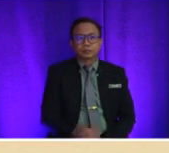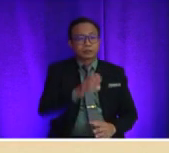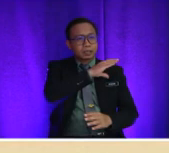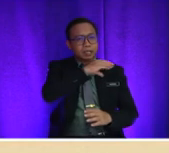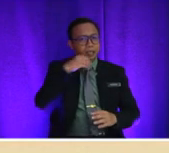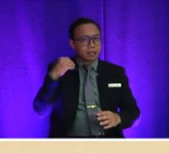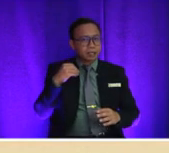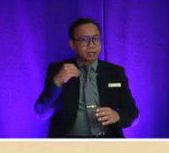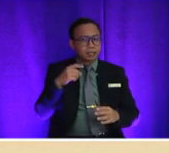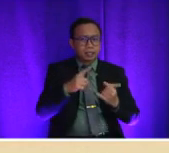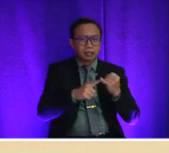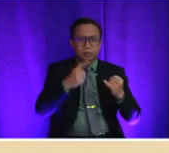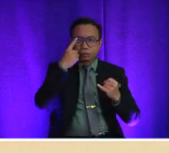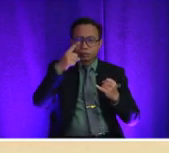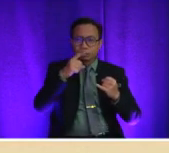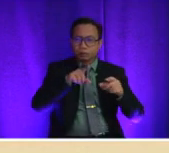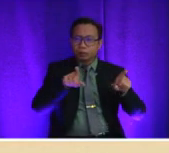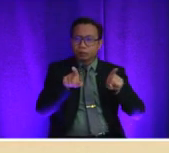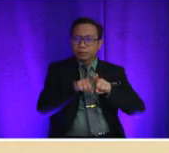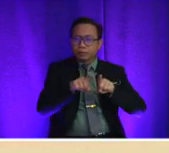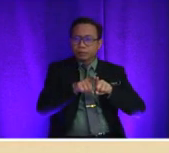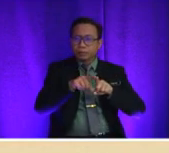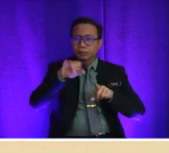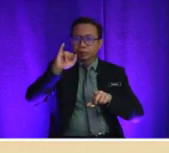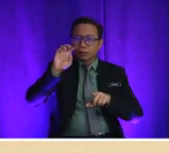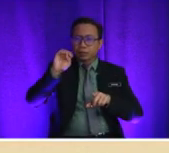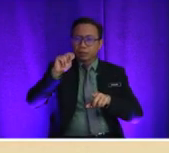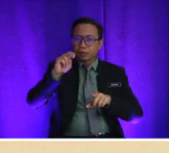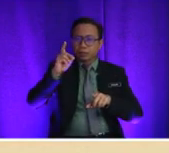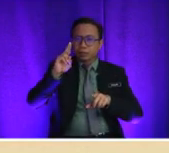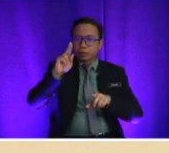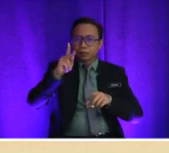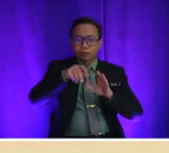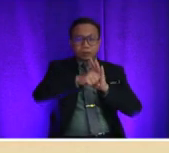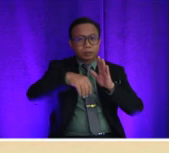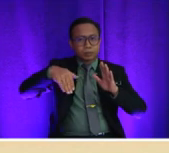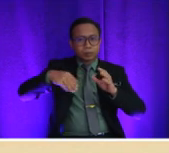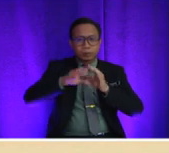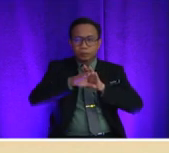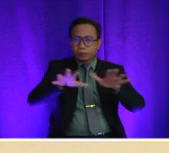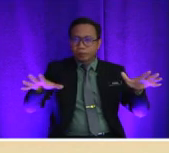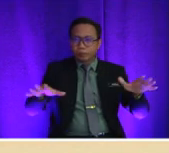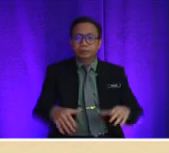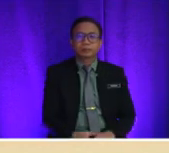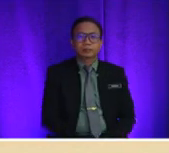digunakan untuk serasikan induk sebelum di biakkan makanya ini adalah